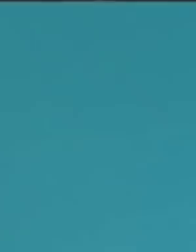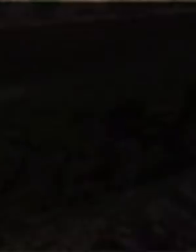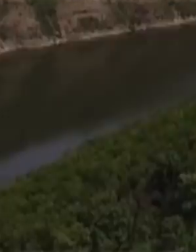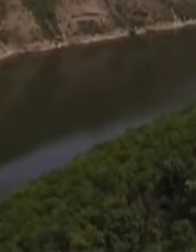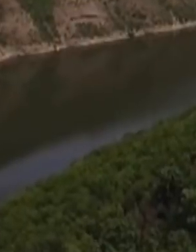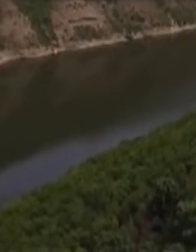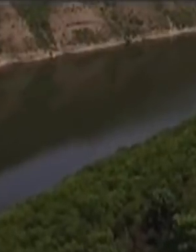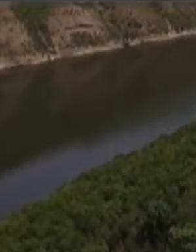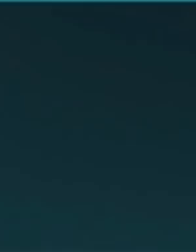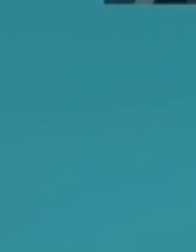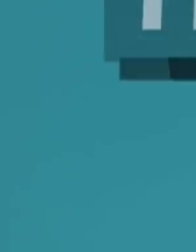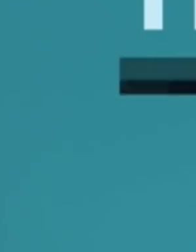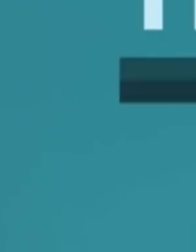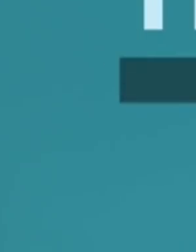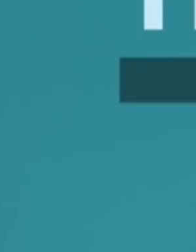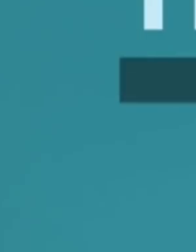Музика